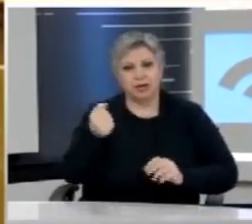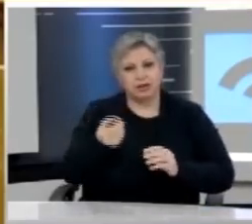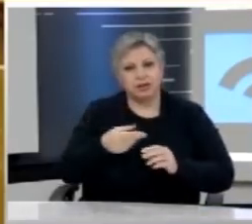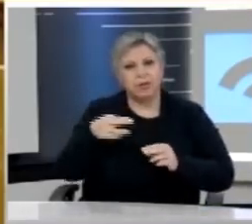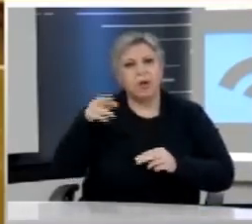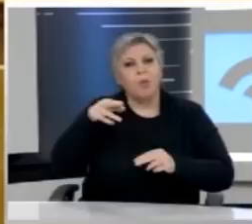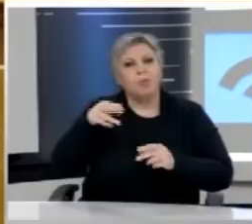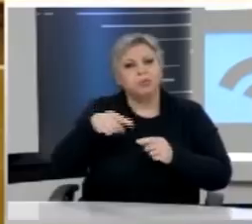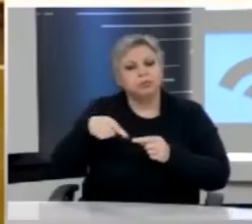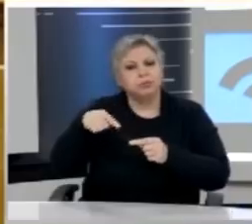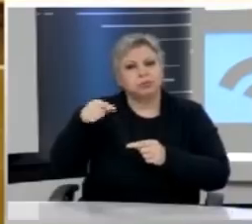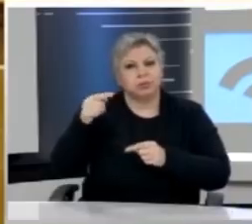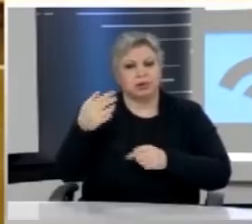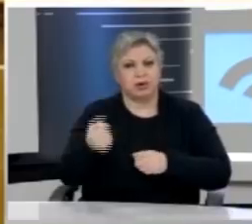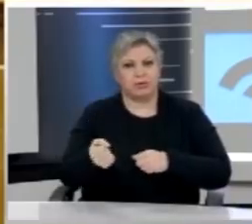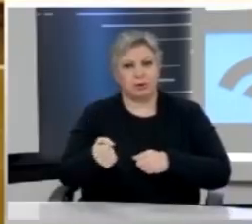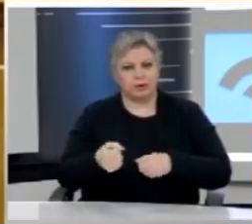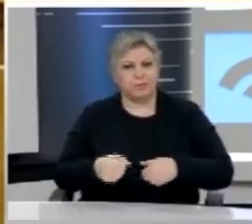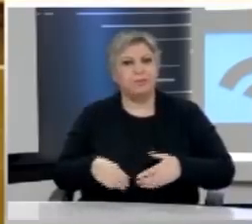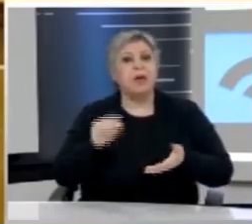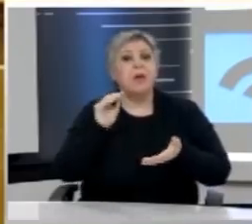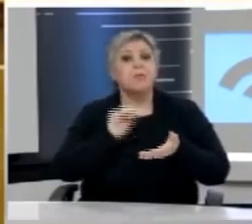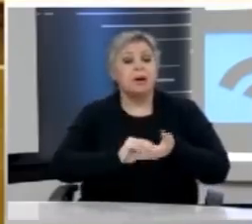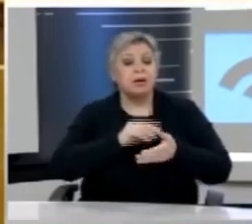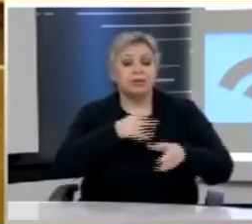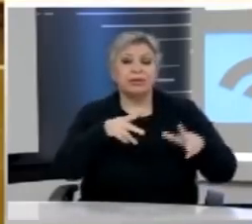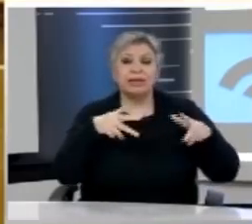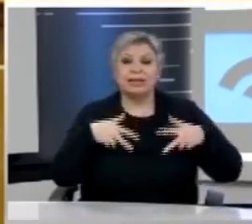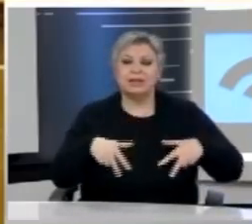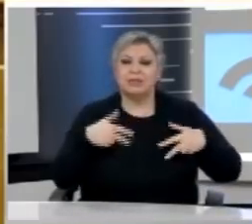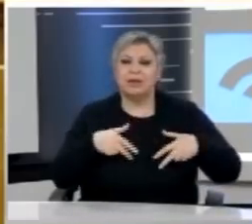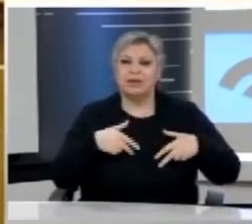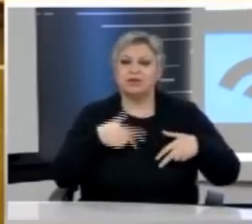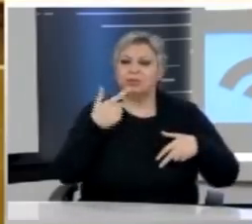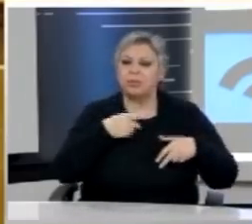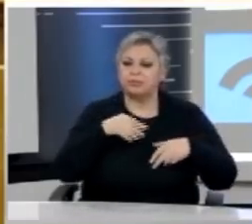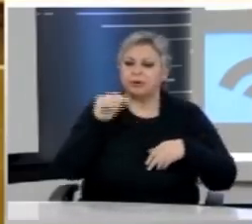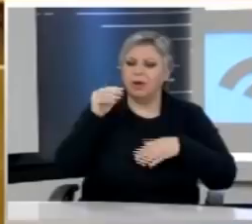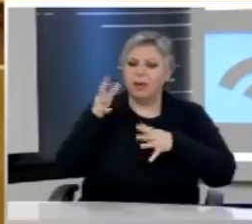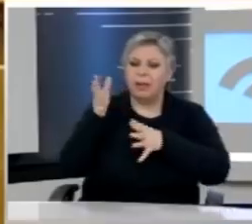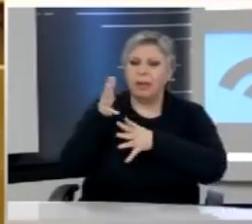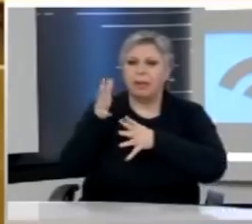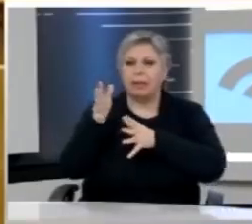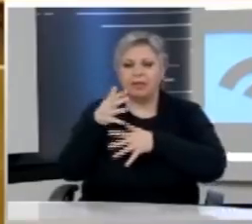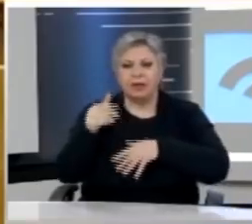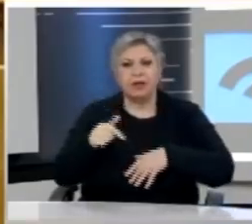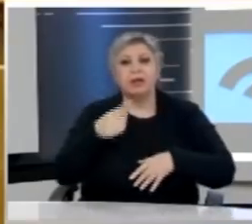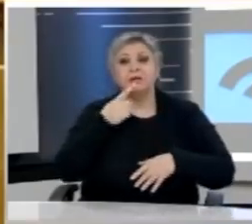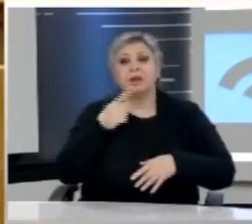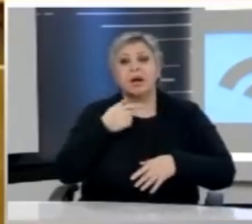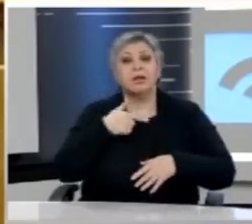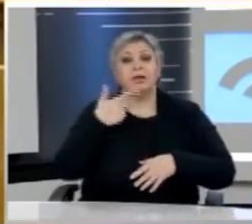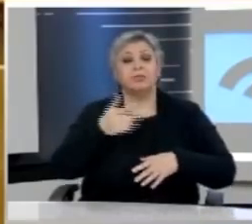Καταψηφίζουμε την κυβέρνηση που καλλιεργεί την αυταπάτη ότι η Ιμπεριαλιστική Συμμαχία της